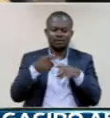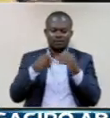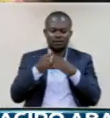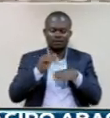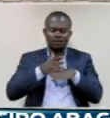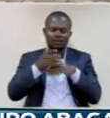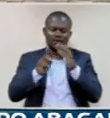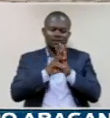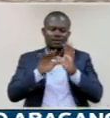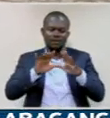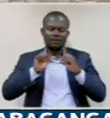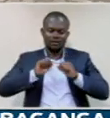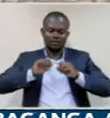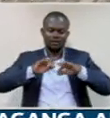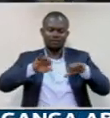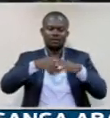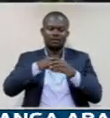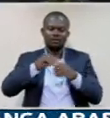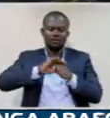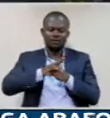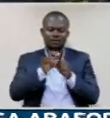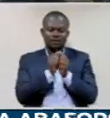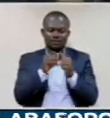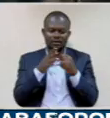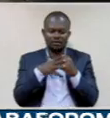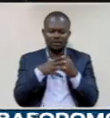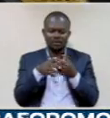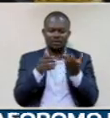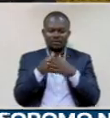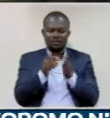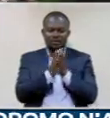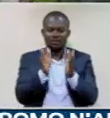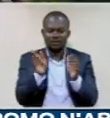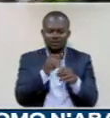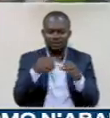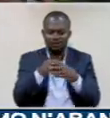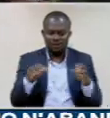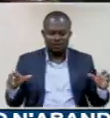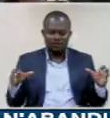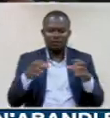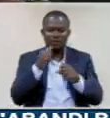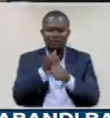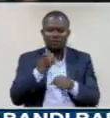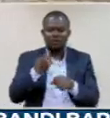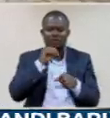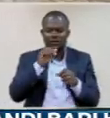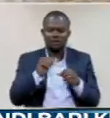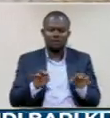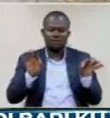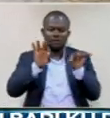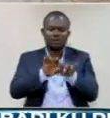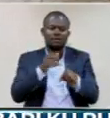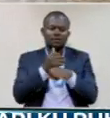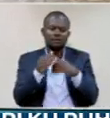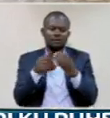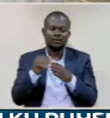barenze ku mabwiriza yo kwirinda ikwirakwira rya COVID-19 uretse icya rusange benshi bahuriyeho cyo gukora ingendo zitari ngombwa abandi n'abakozi tubari mu ngo